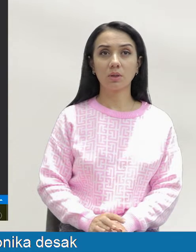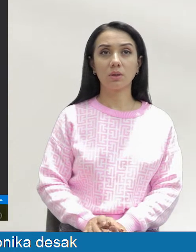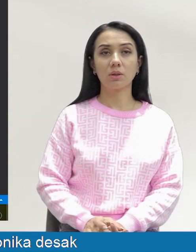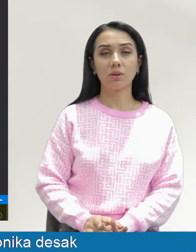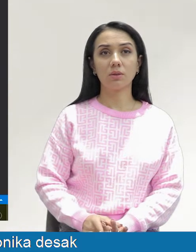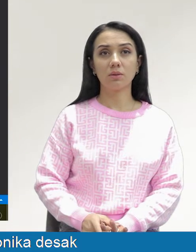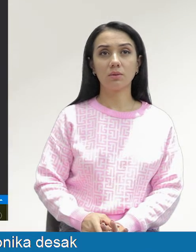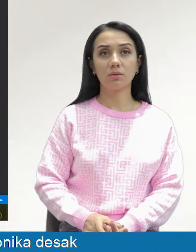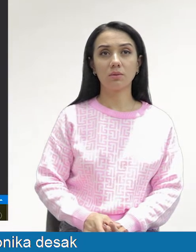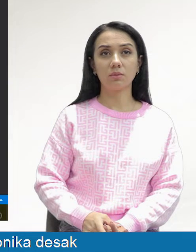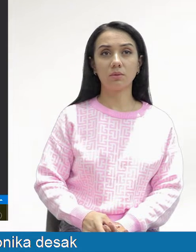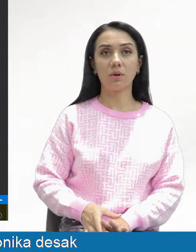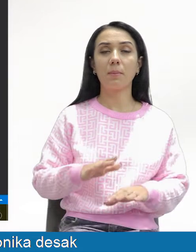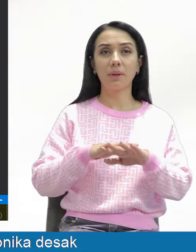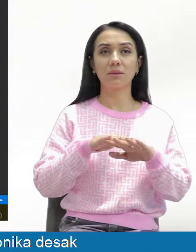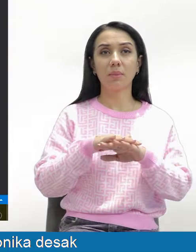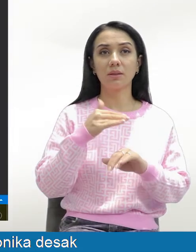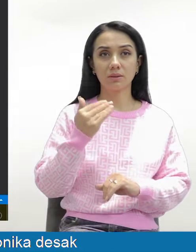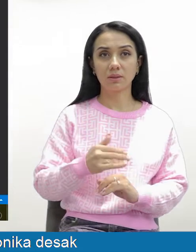Masalan, nima desam bo'ladi? Matematika.